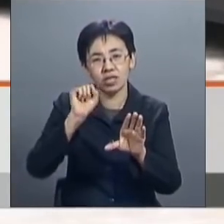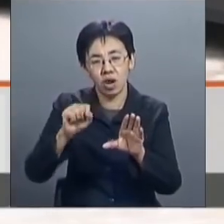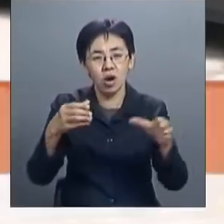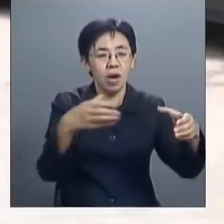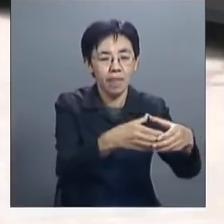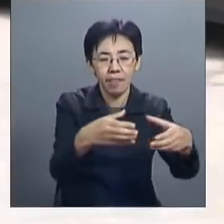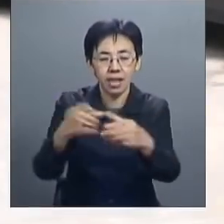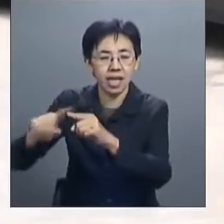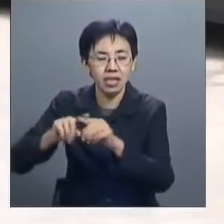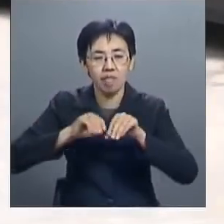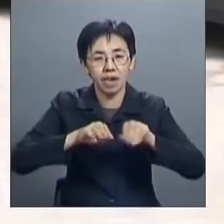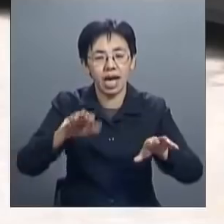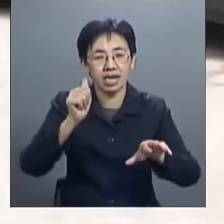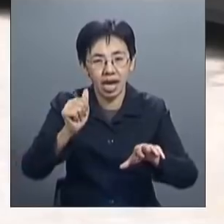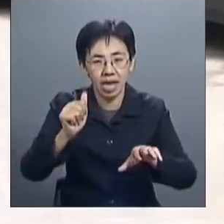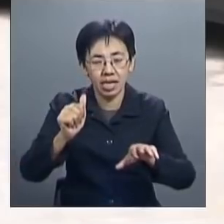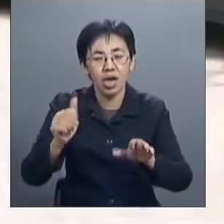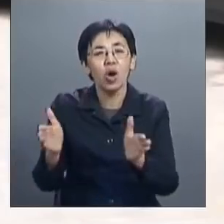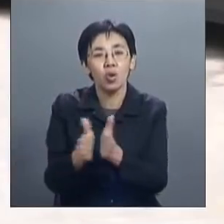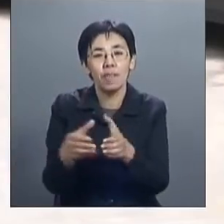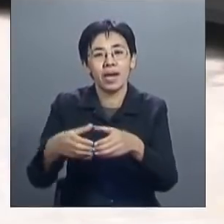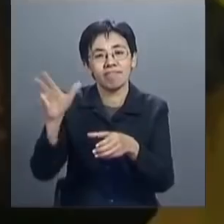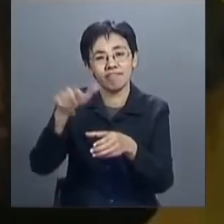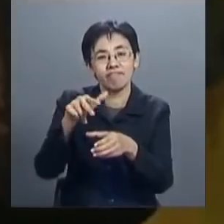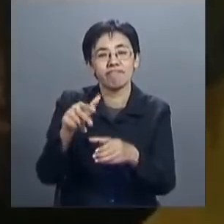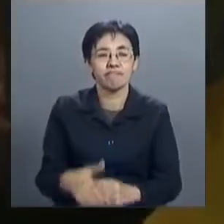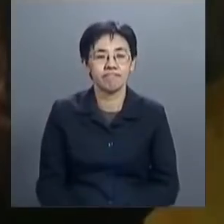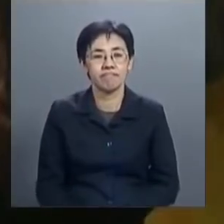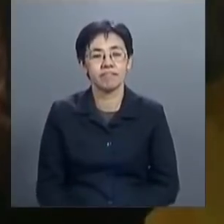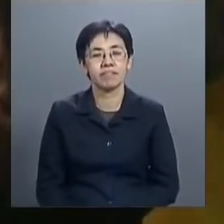แต่ละพรรคการเมืองได้รวมถึงพรรคไทยรักษาชาติค่ะ